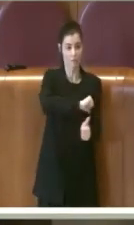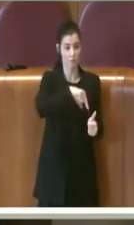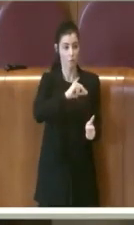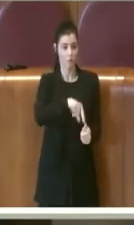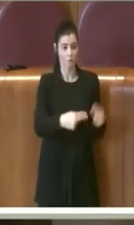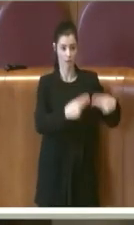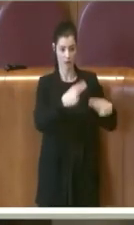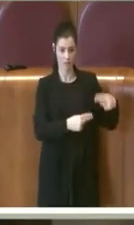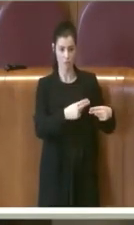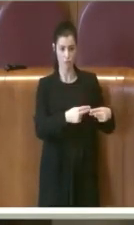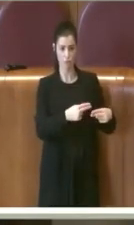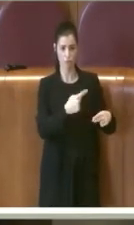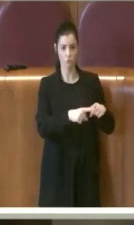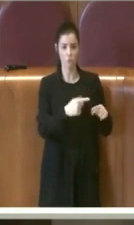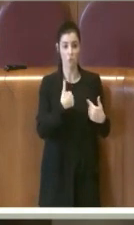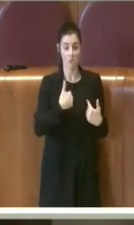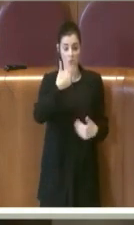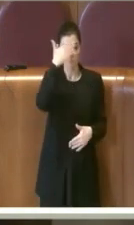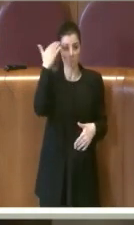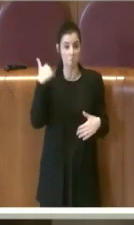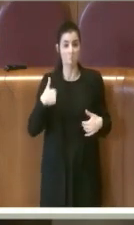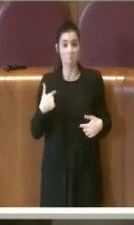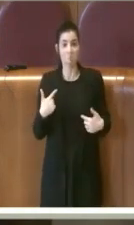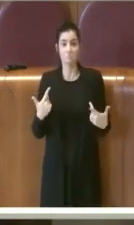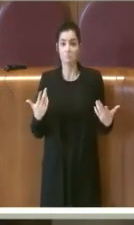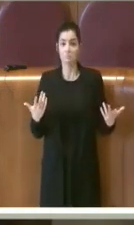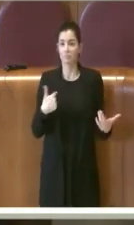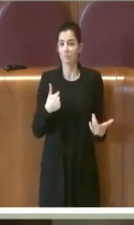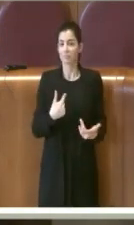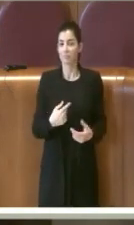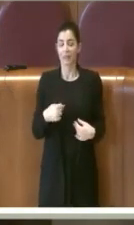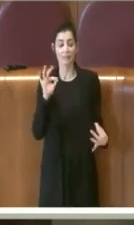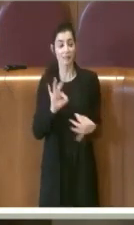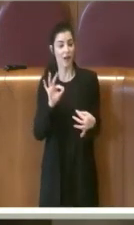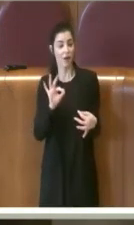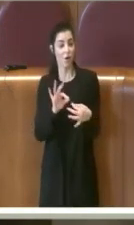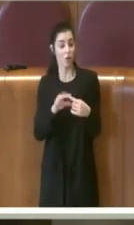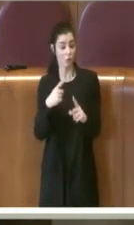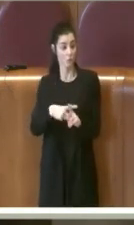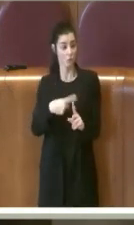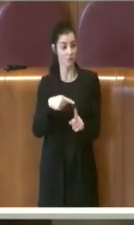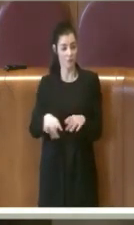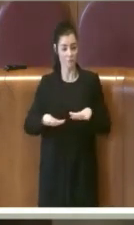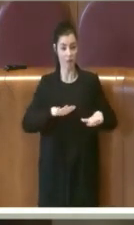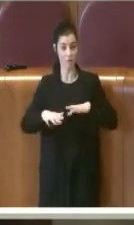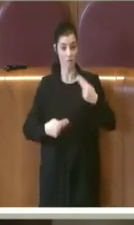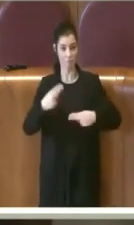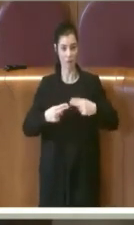mutuo, io onestamente non posso esprimere, diciamo, un parere positivo su questa manovra di bilancio. Grazie.